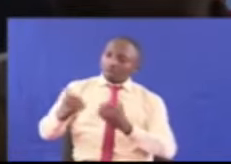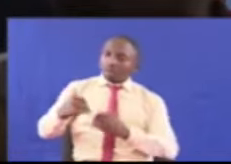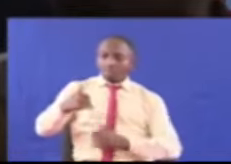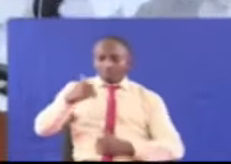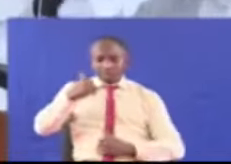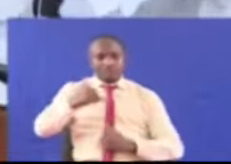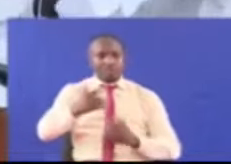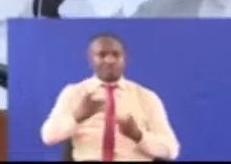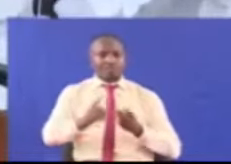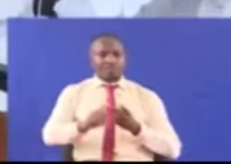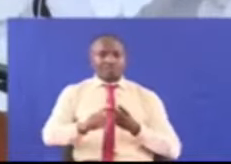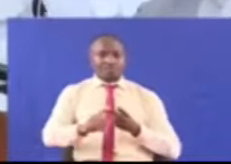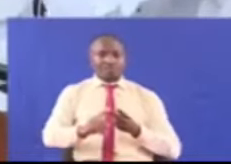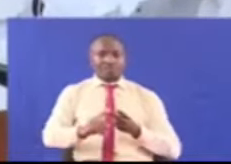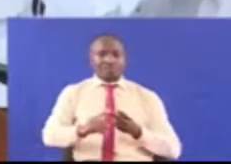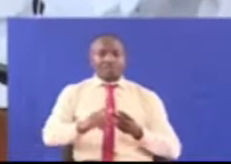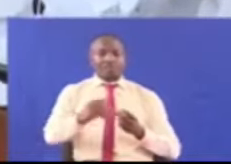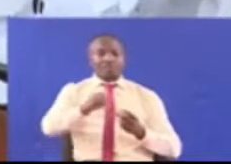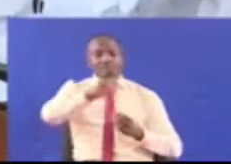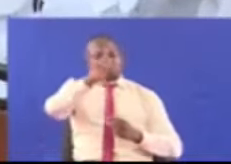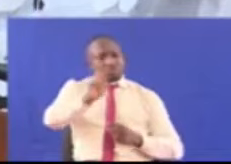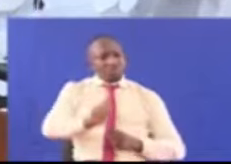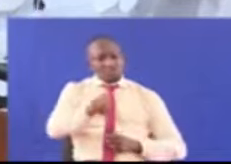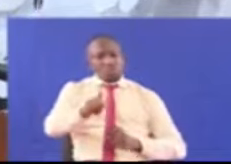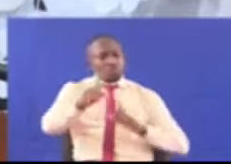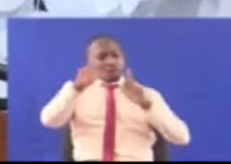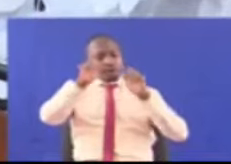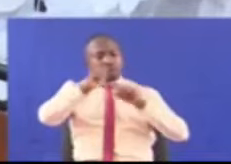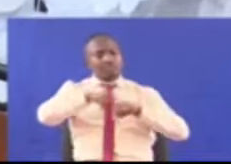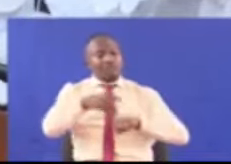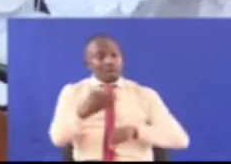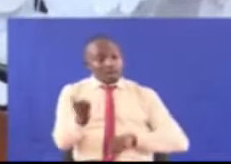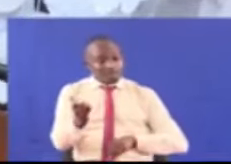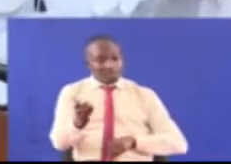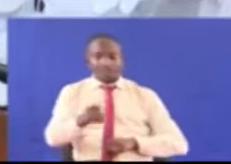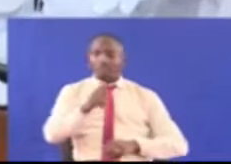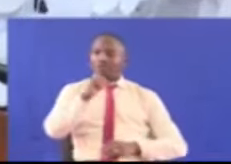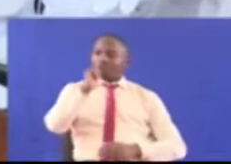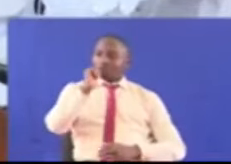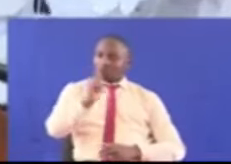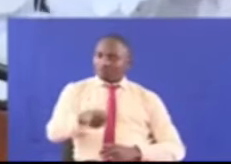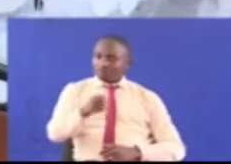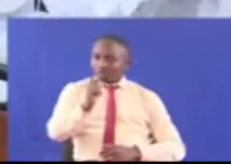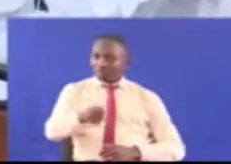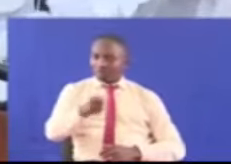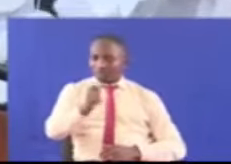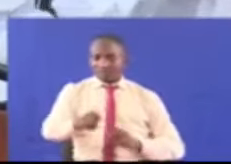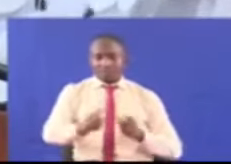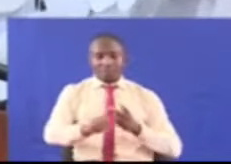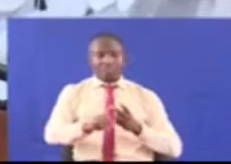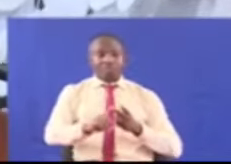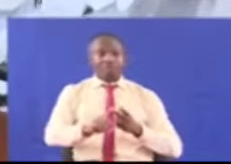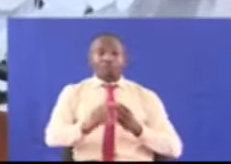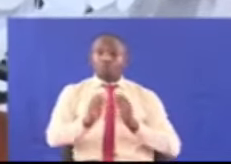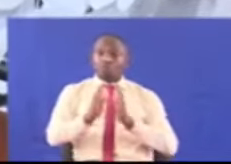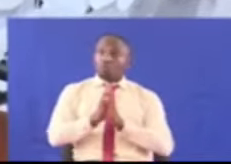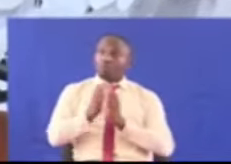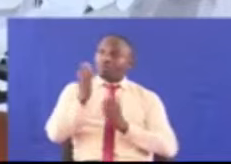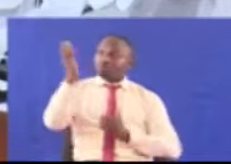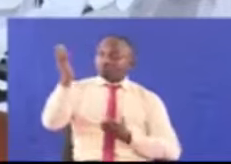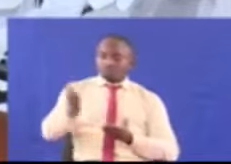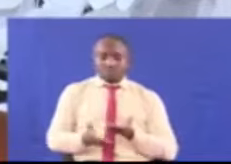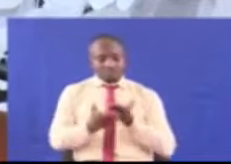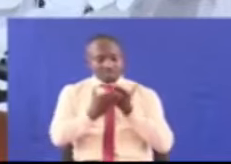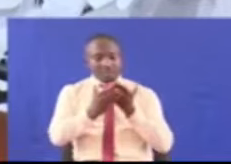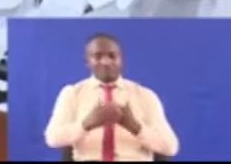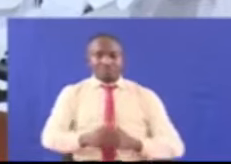9 anakupokea. Sasa unajiuliza na saa ngapi? Kwa hiyo hongera sana na tukutakie kila laheri.